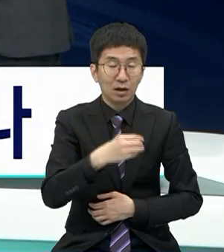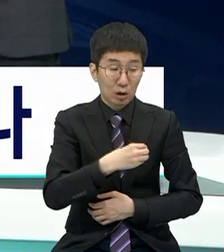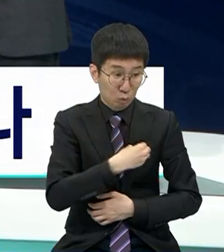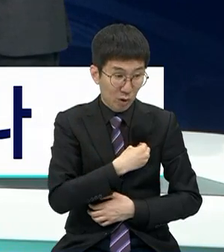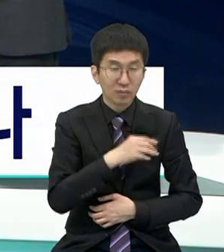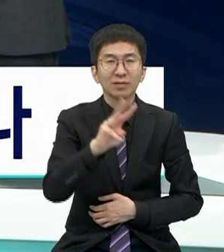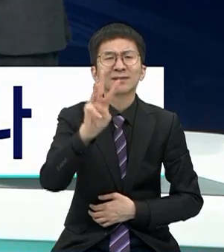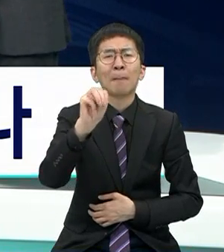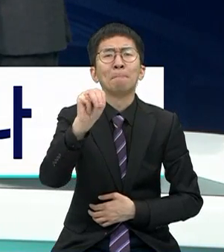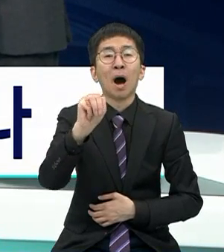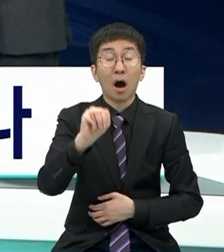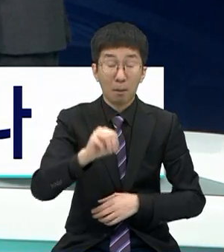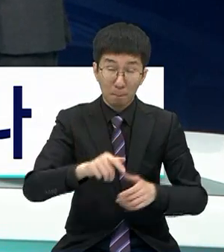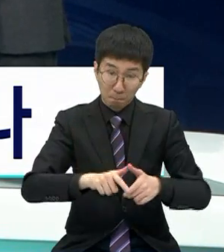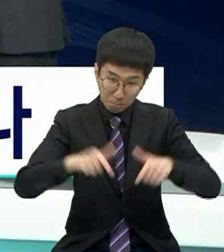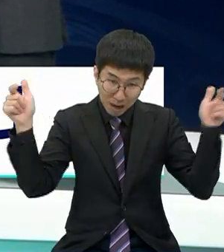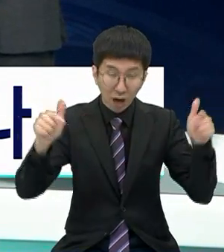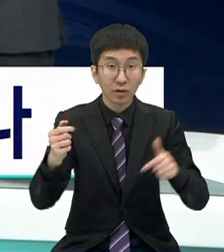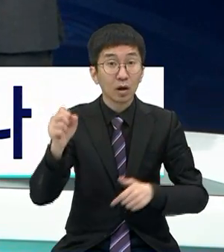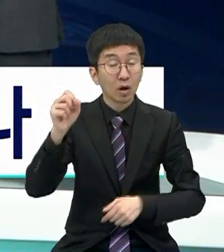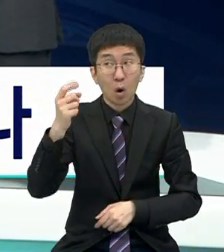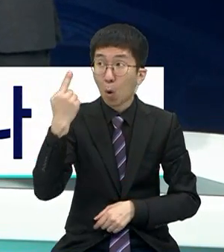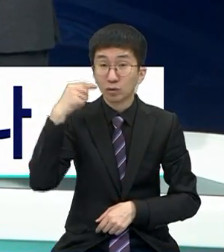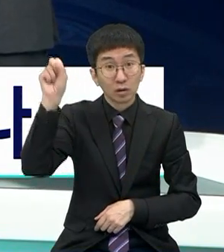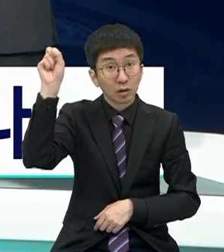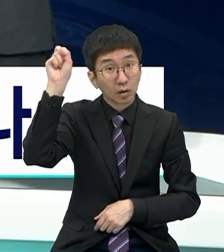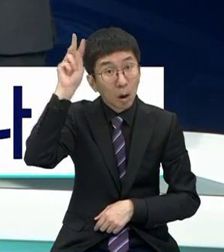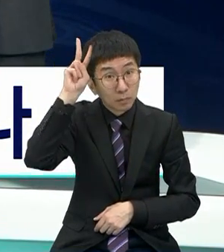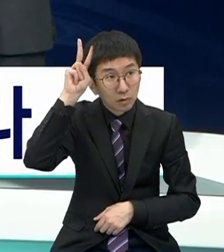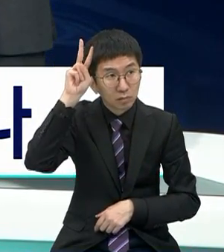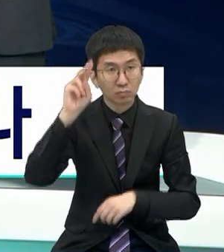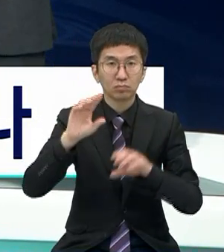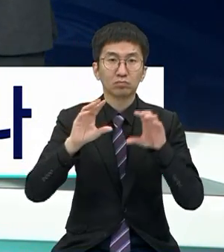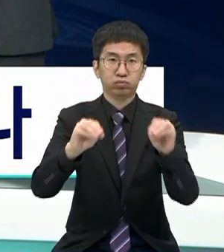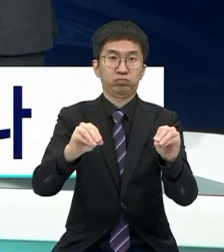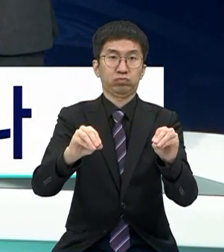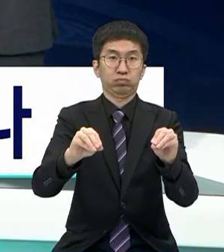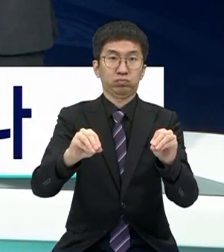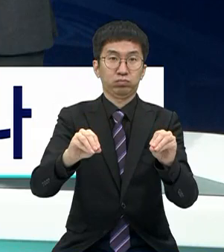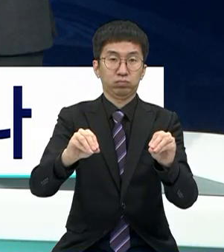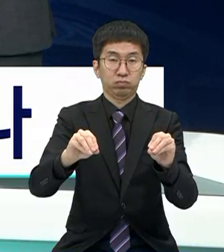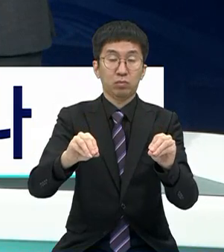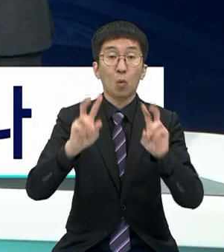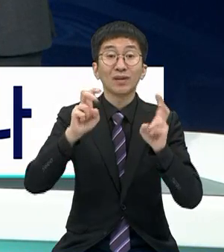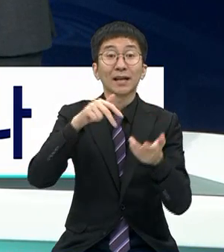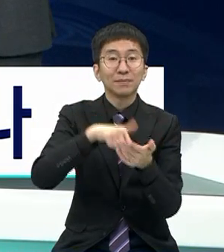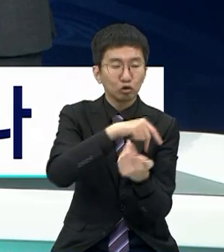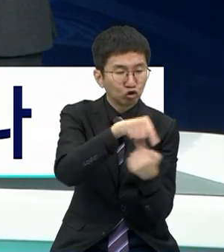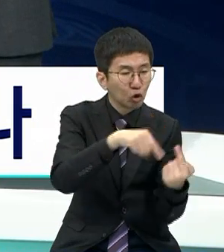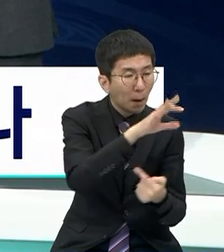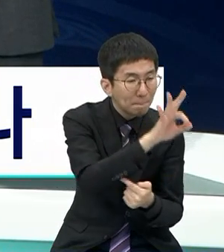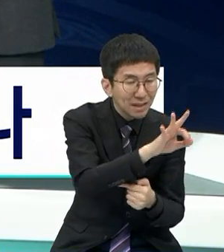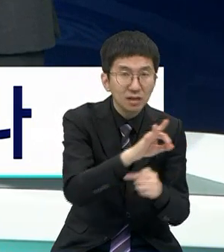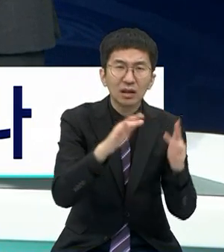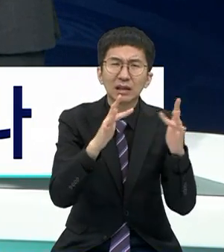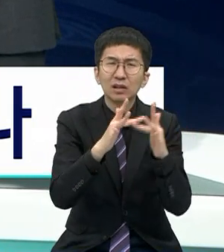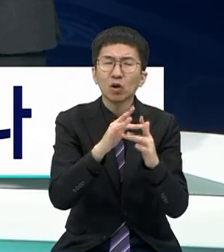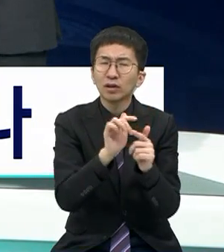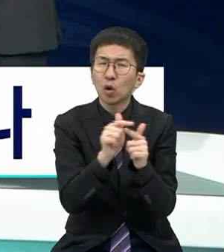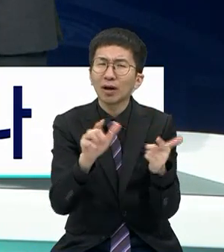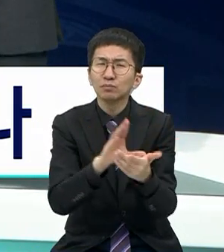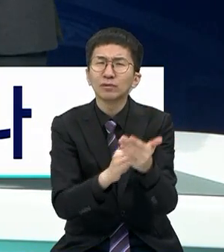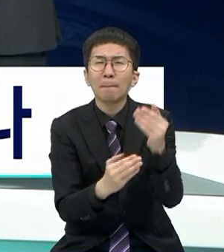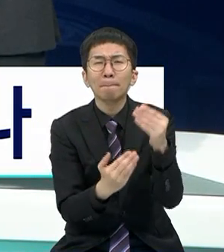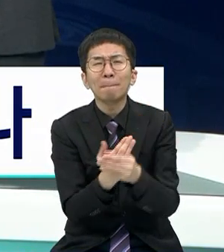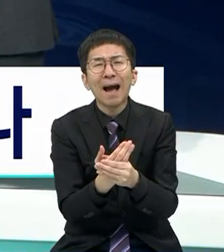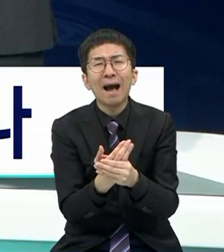썼는데 어제 갑자기 서비스를 종료했습니다 업체 측은 운영비와 또 서버 문제로 영업을